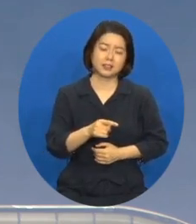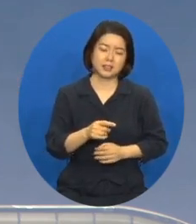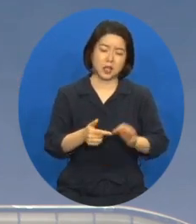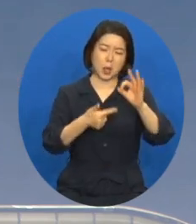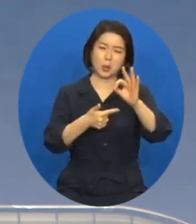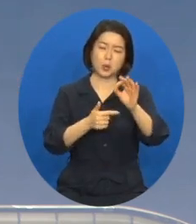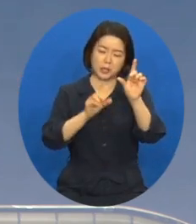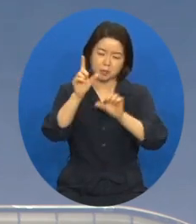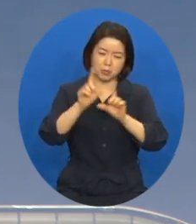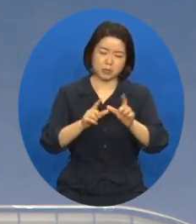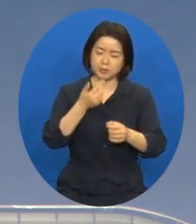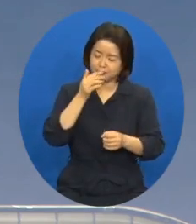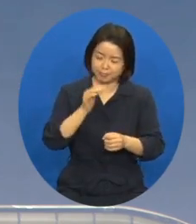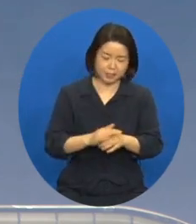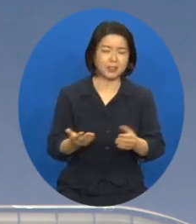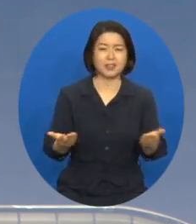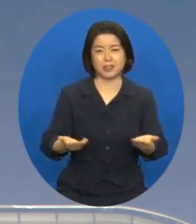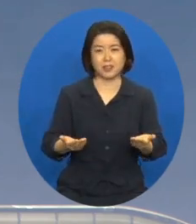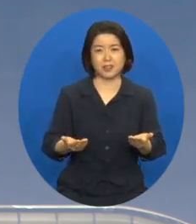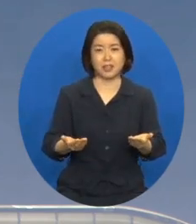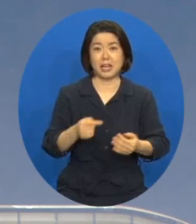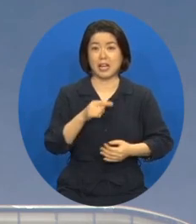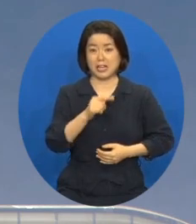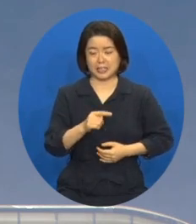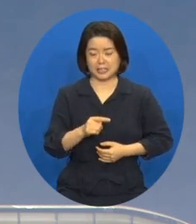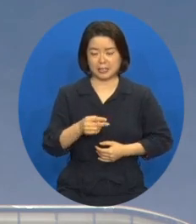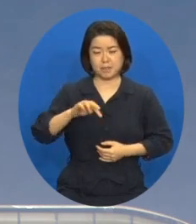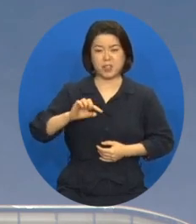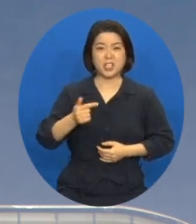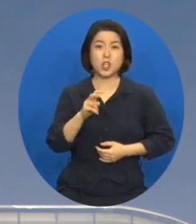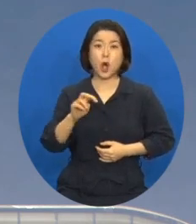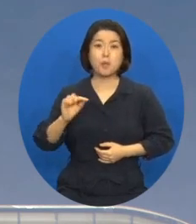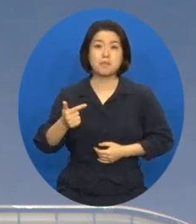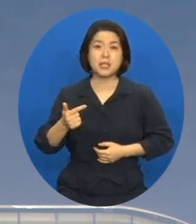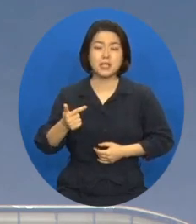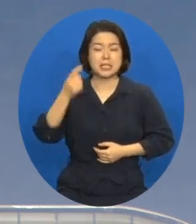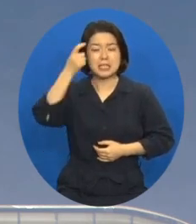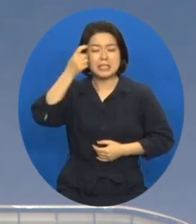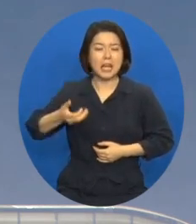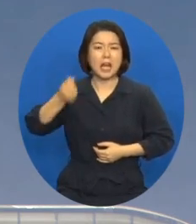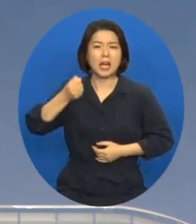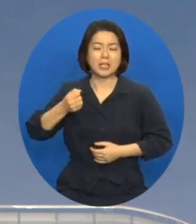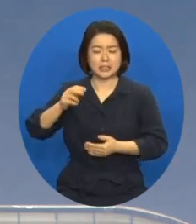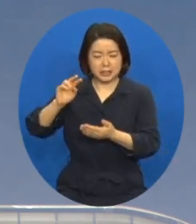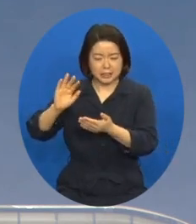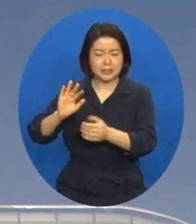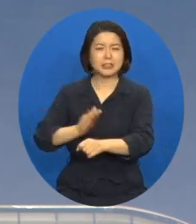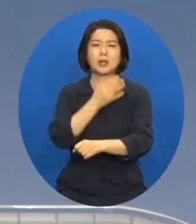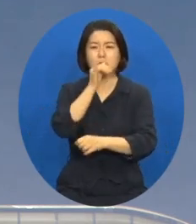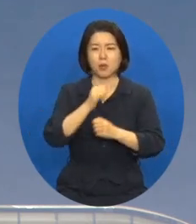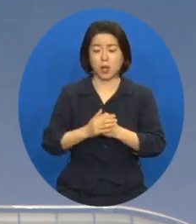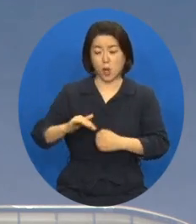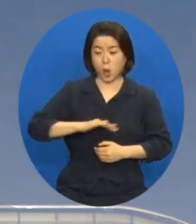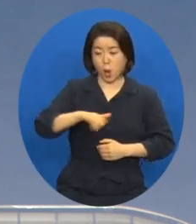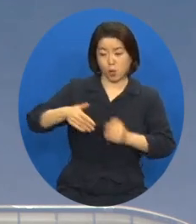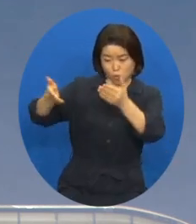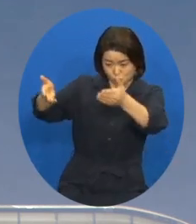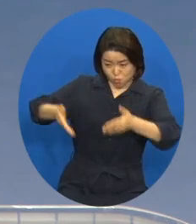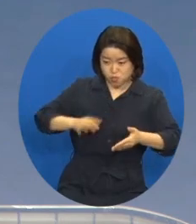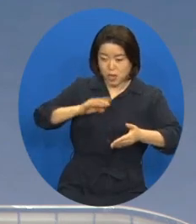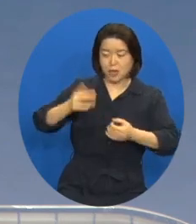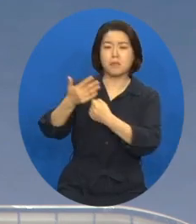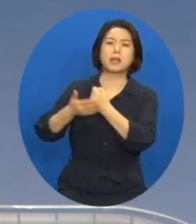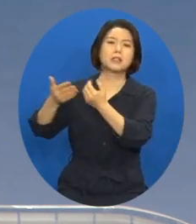막혀요. 이게 바로 선민사상이 가지고 있는 문제예요. 우리에게만 은혜로우신 하나님,